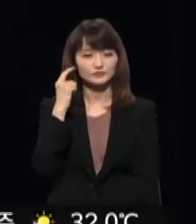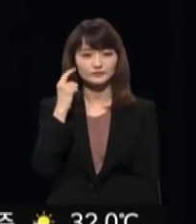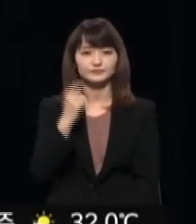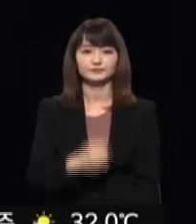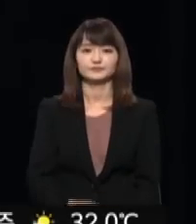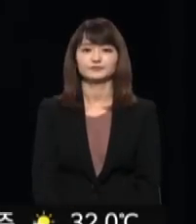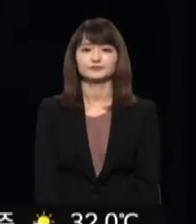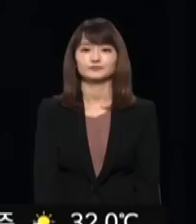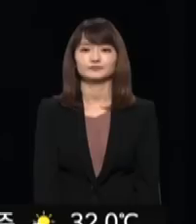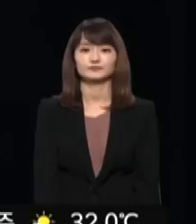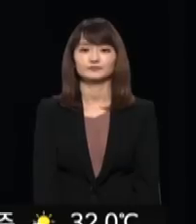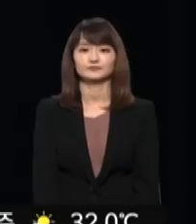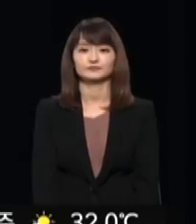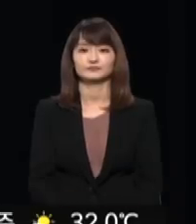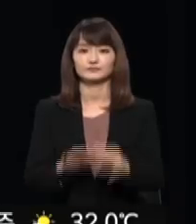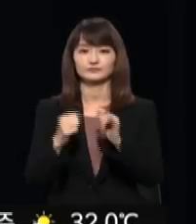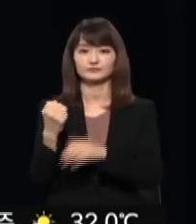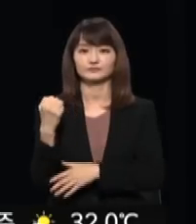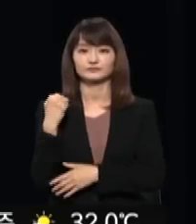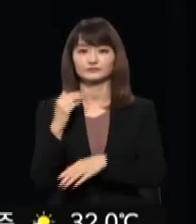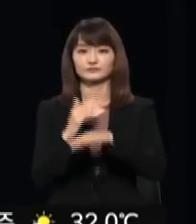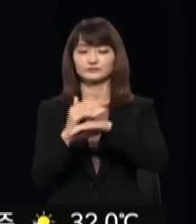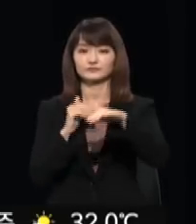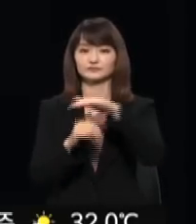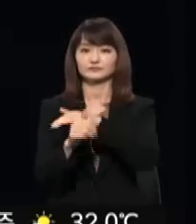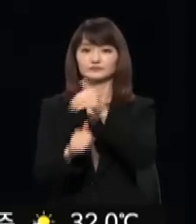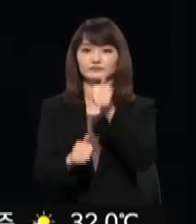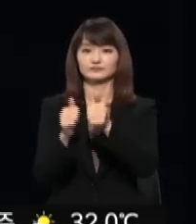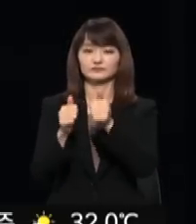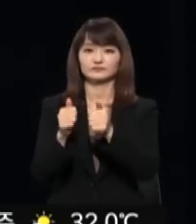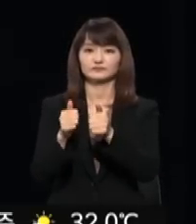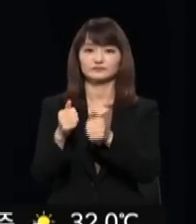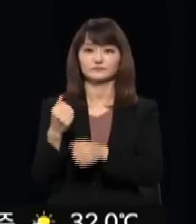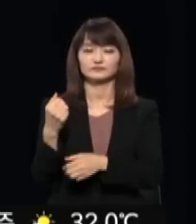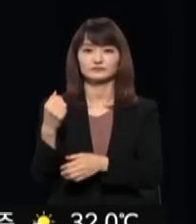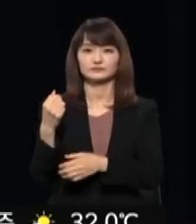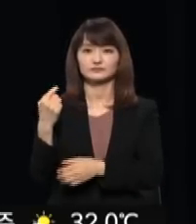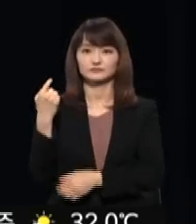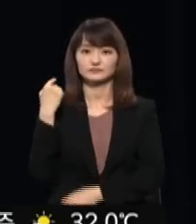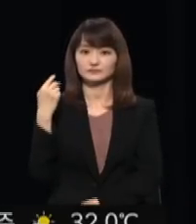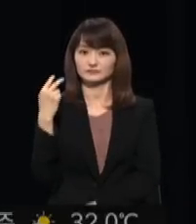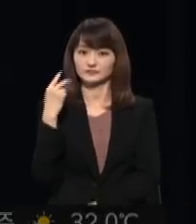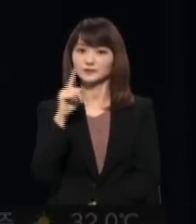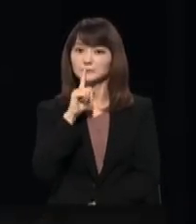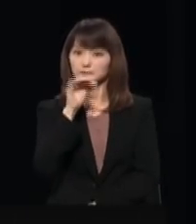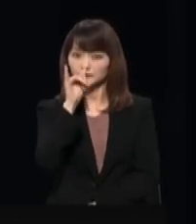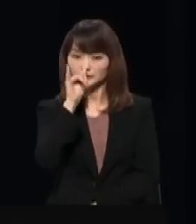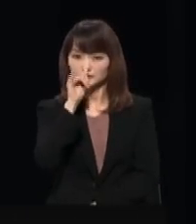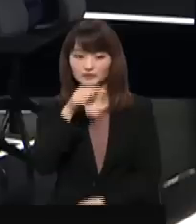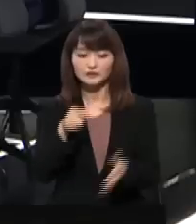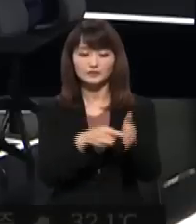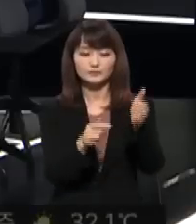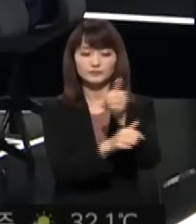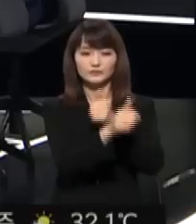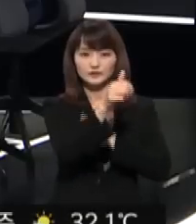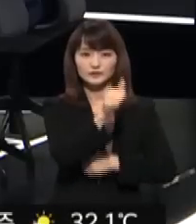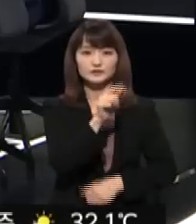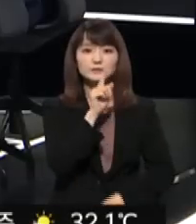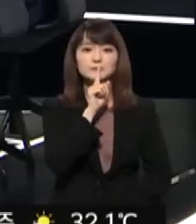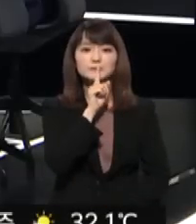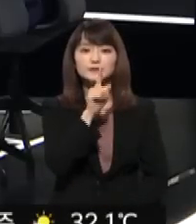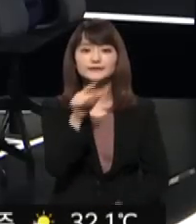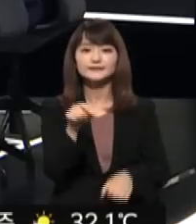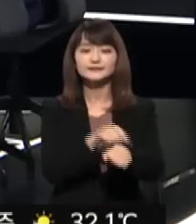그 다음에 국민의 힘 전당대회 얘기가 지난 주말에 나왔습니다 중형 비대위원장이 언급을